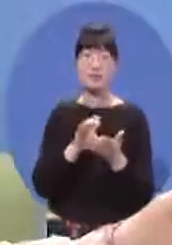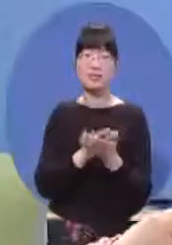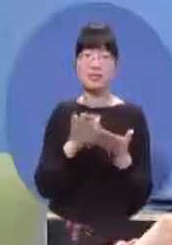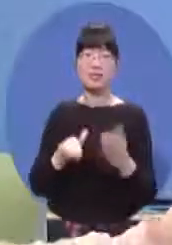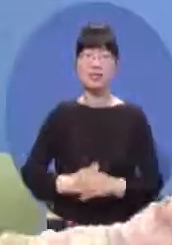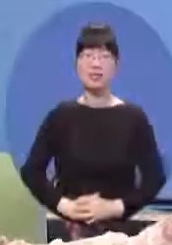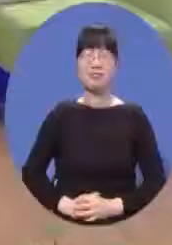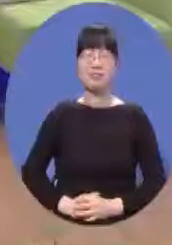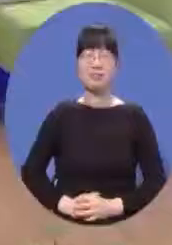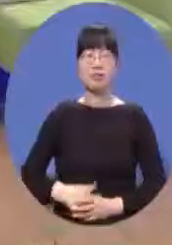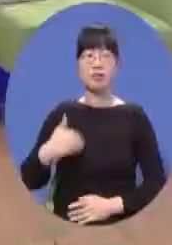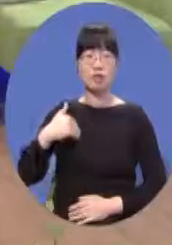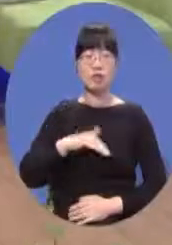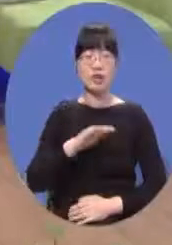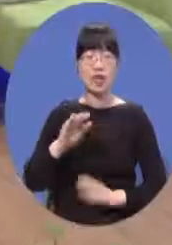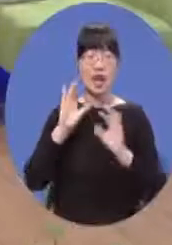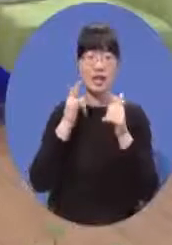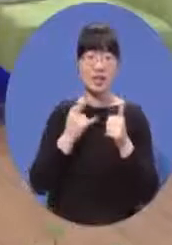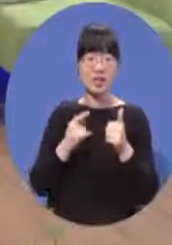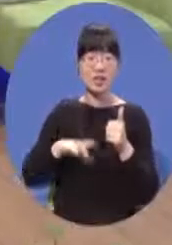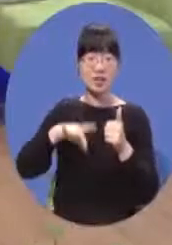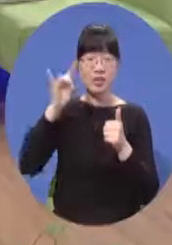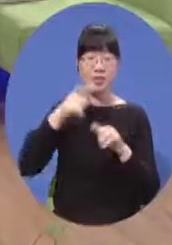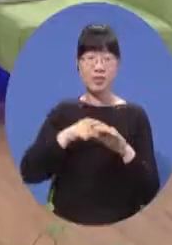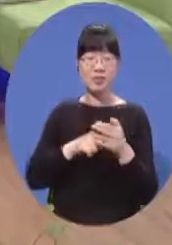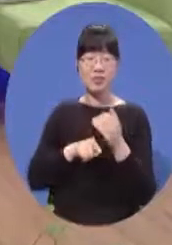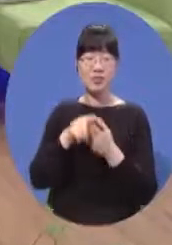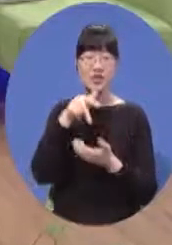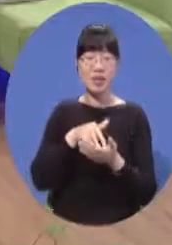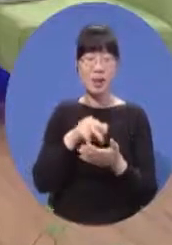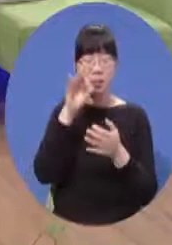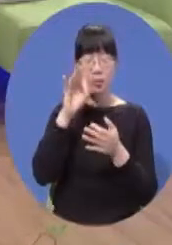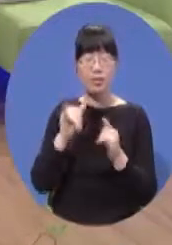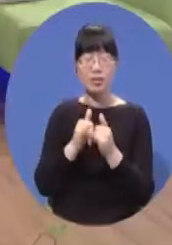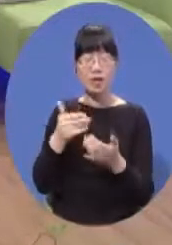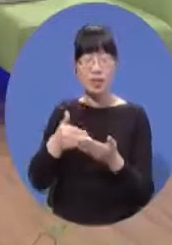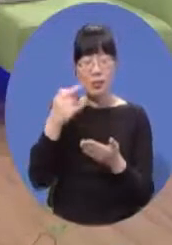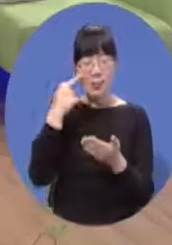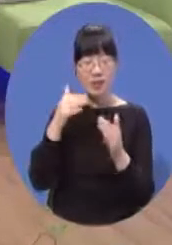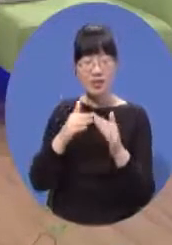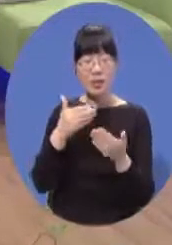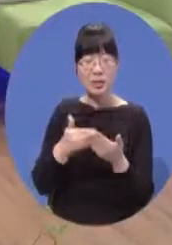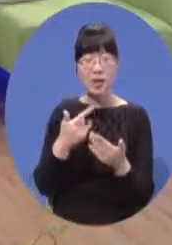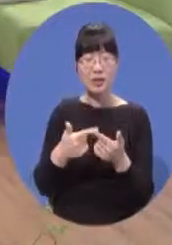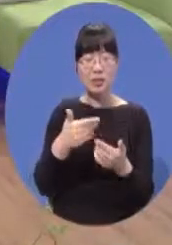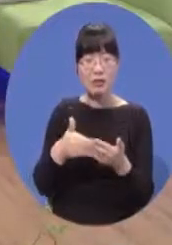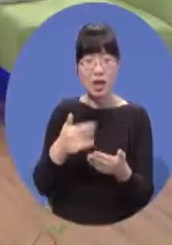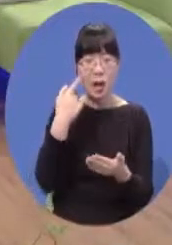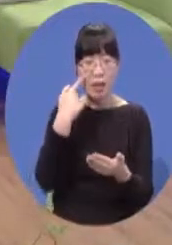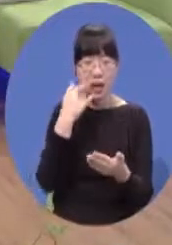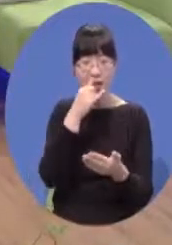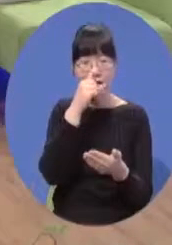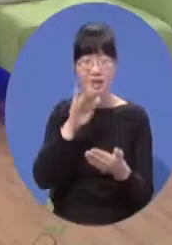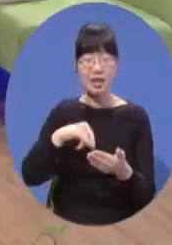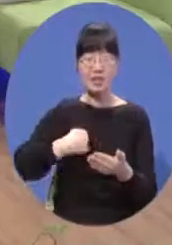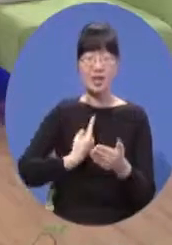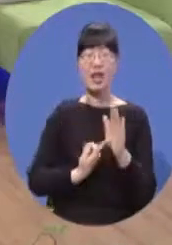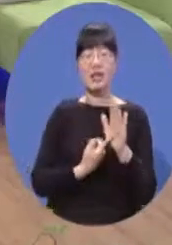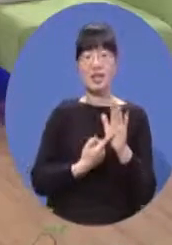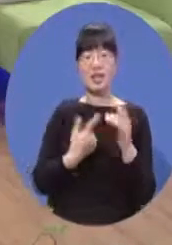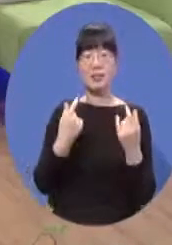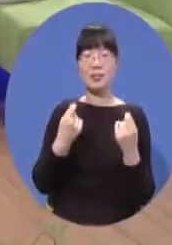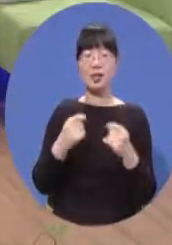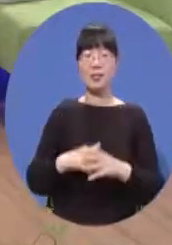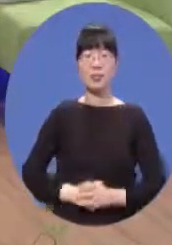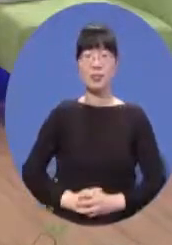아닙니다. 근데 우리가 아이들한테 맨 처음에 심리적인 걸 보기 위해서 사람을 그려봐, 집 그려봐, 나무 그려봐 이런 걸 하거든요. 이게 네. 자기를 좀 나타내는